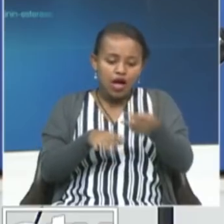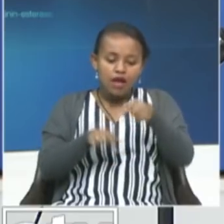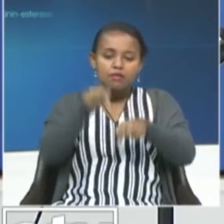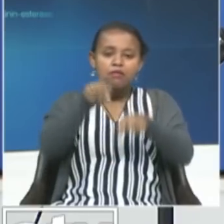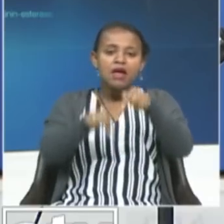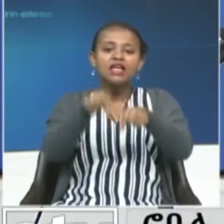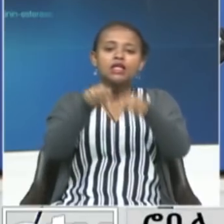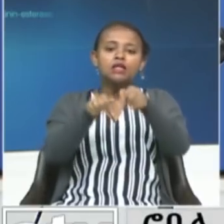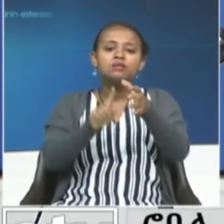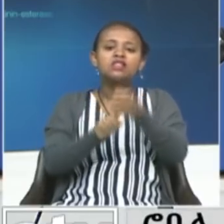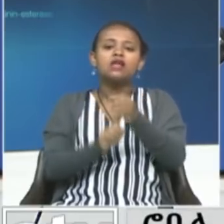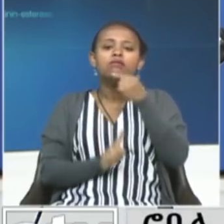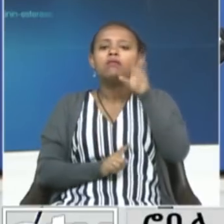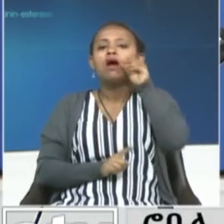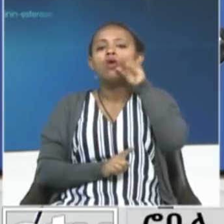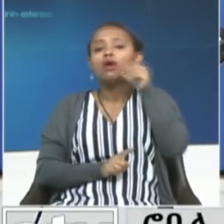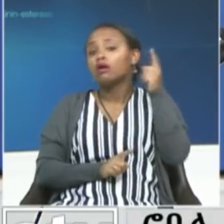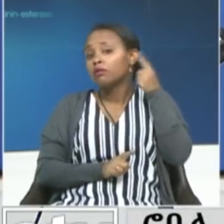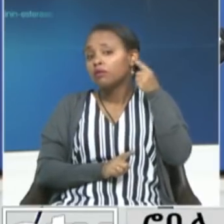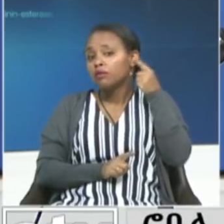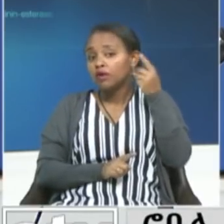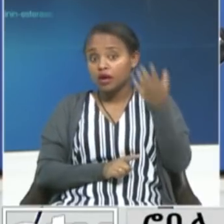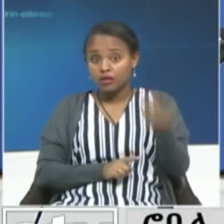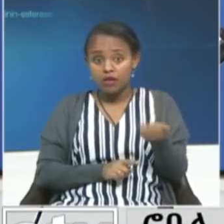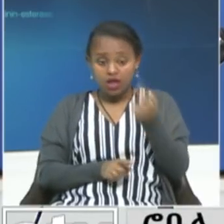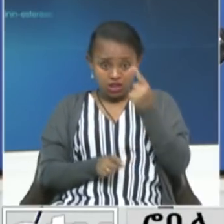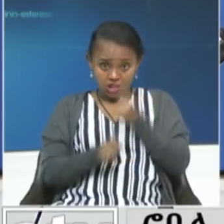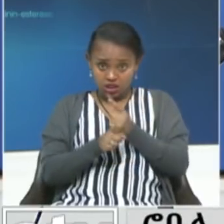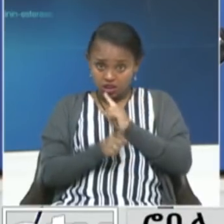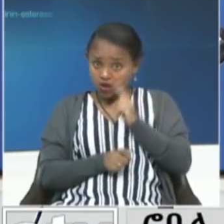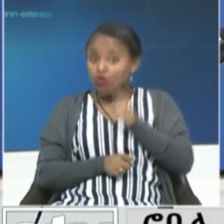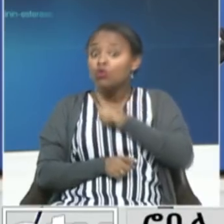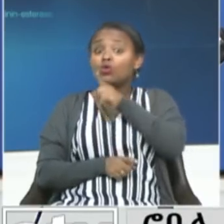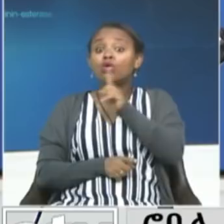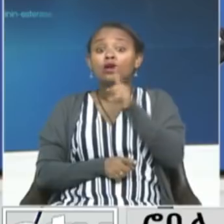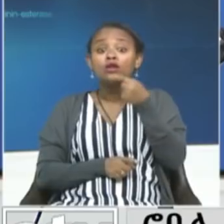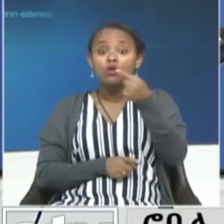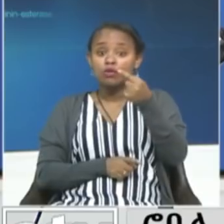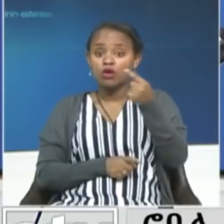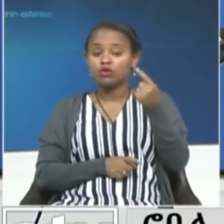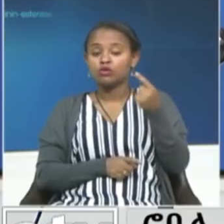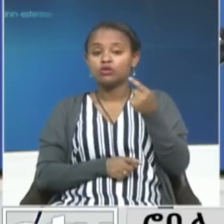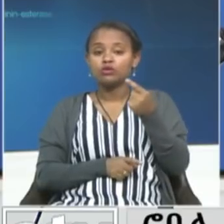የሚባል ወሬ ነበረና እሱ ያለው እውነት ነው የሚለው ነው።